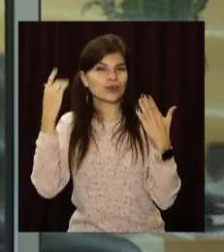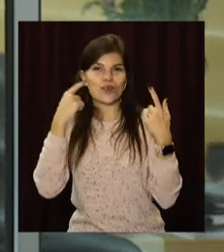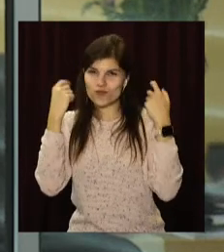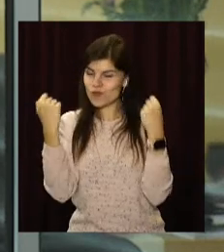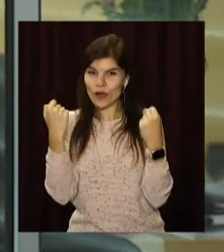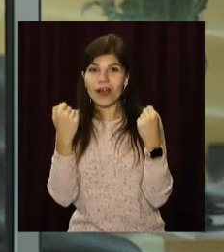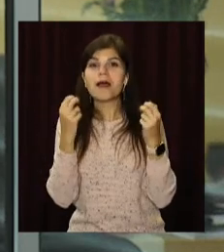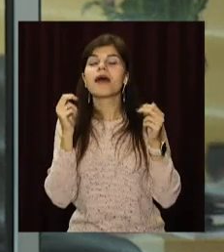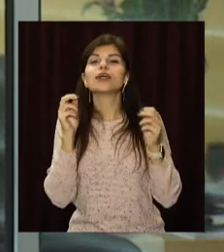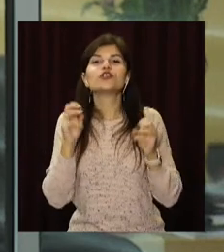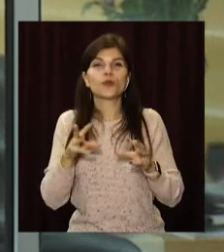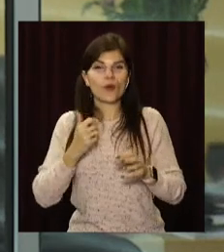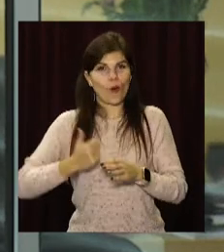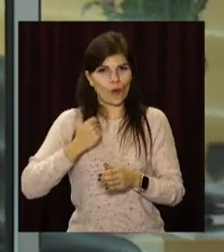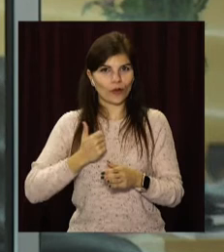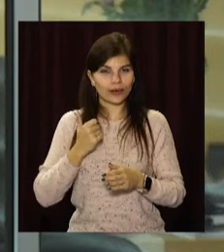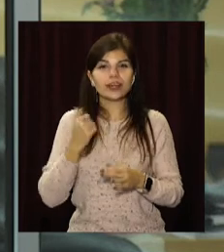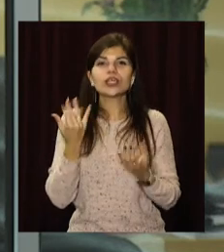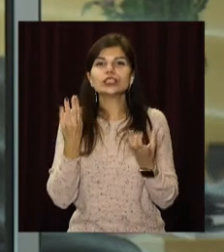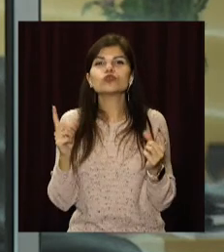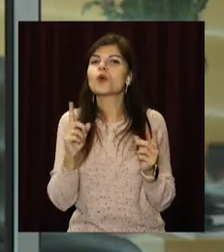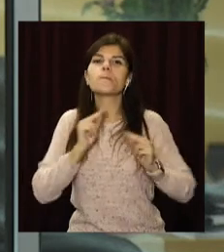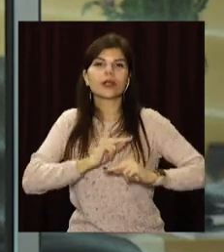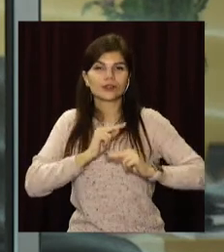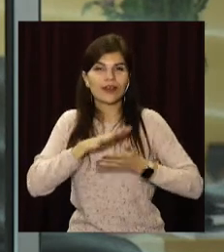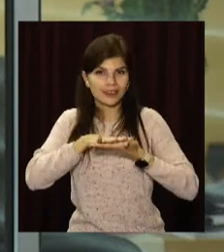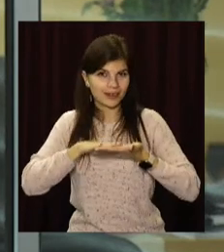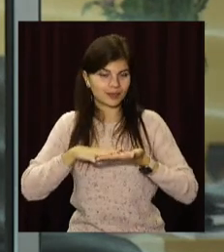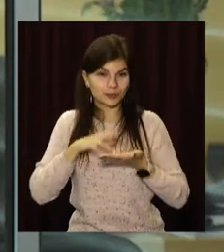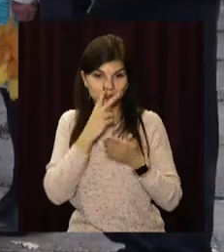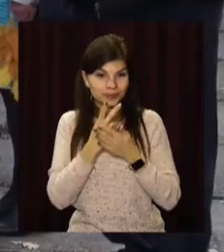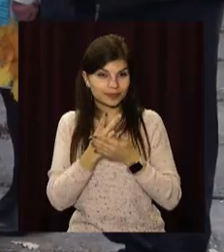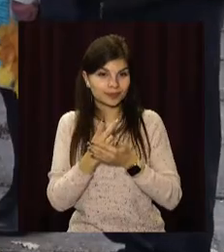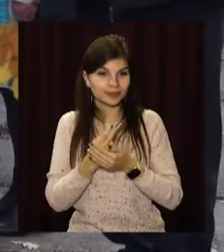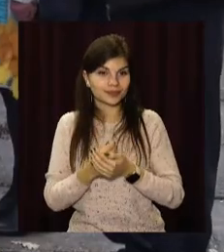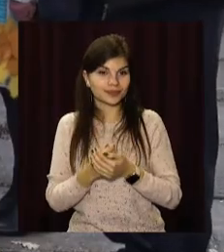Чим пишається громада і над чим ще працюватимуть – далі в сюжеті.